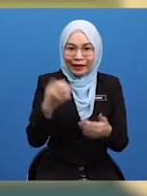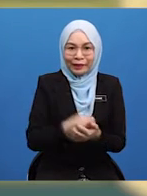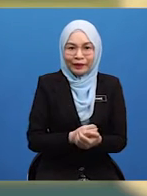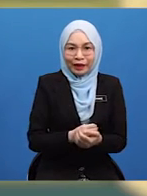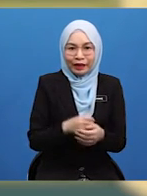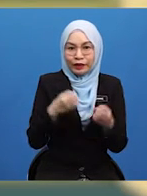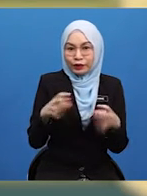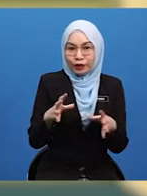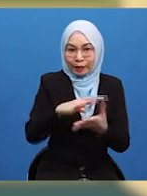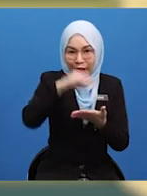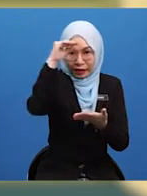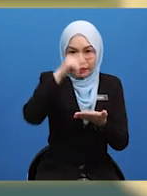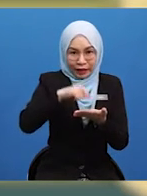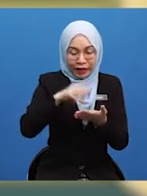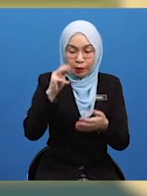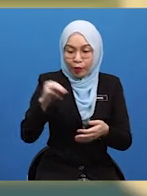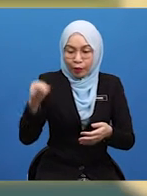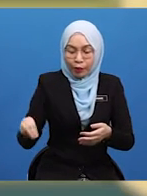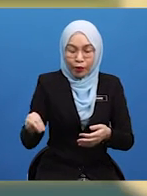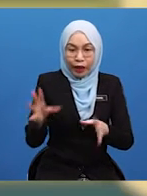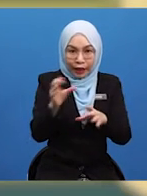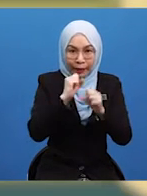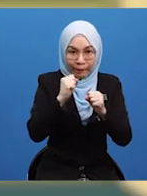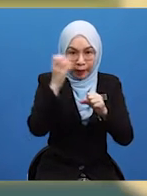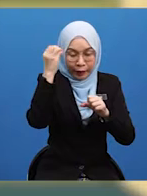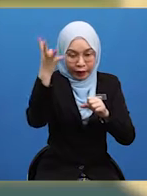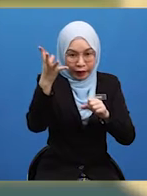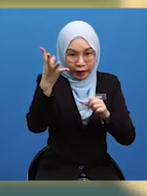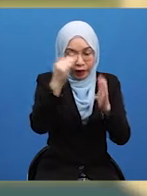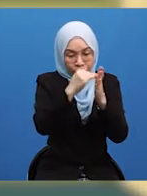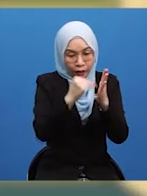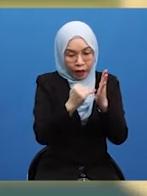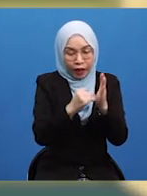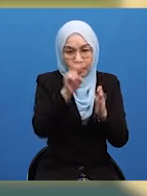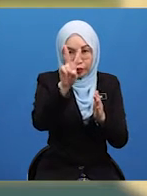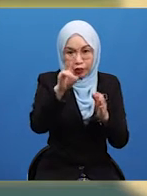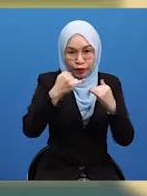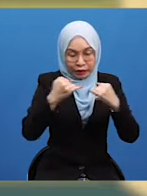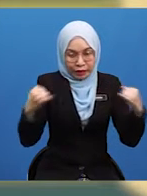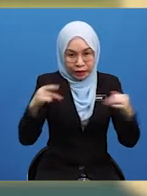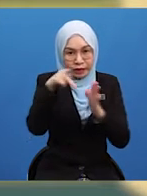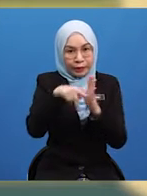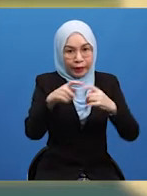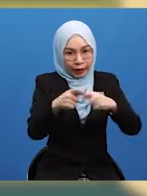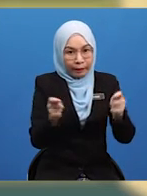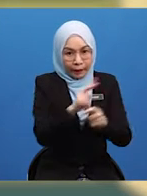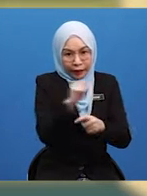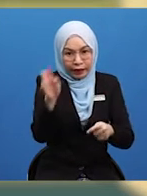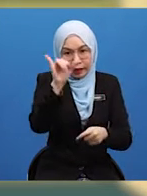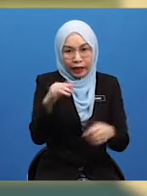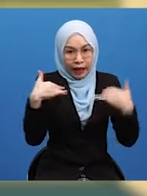ini, murid-murid dapat menyatakan dua jenis pertempatan yang terdapat di